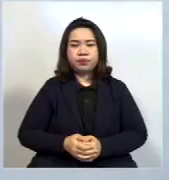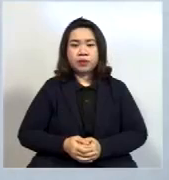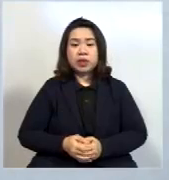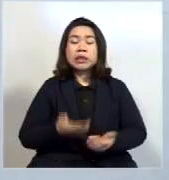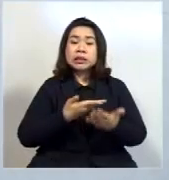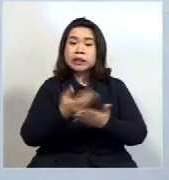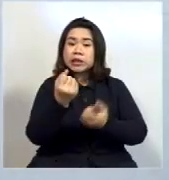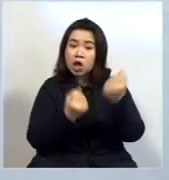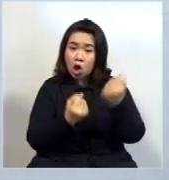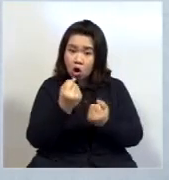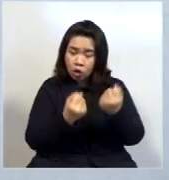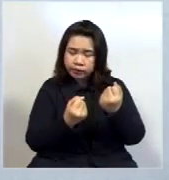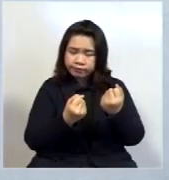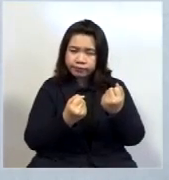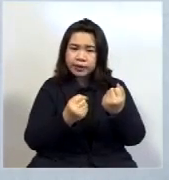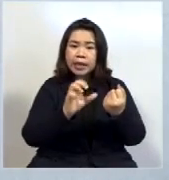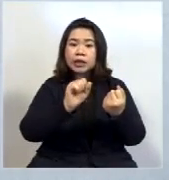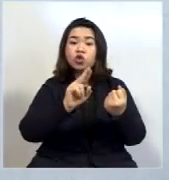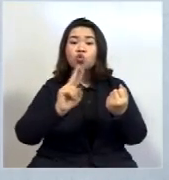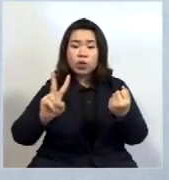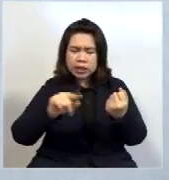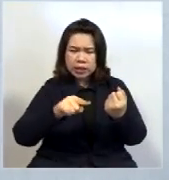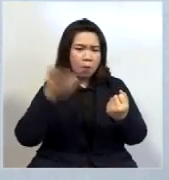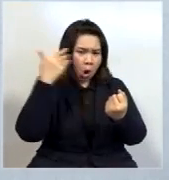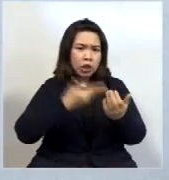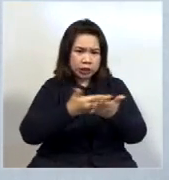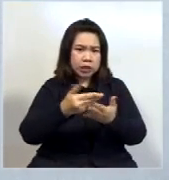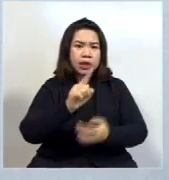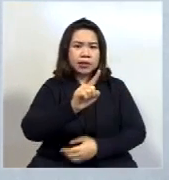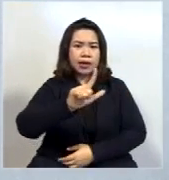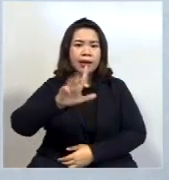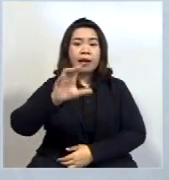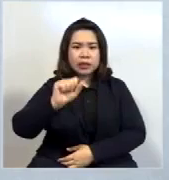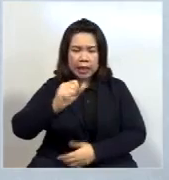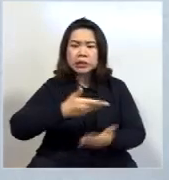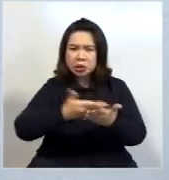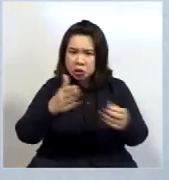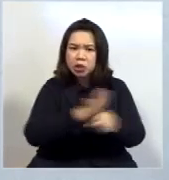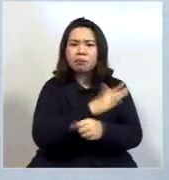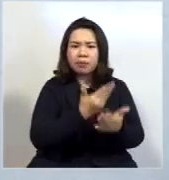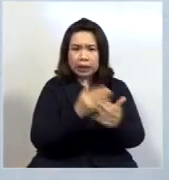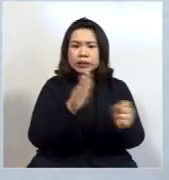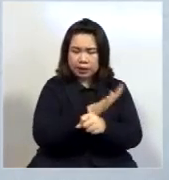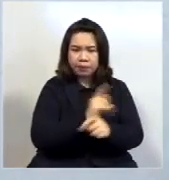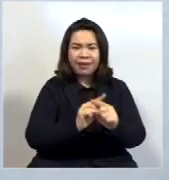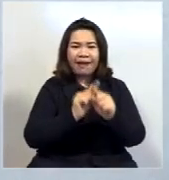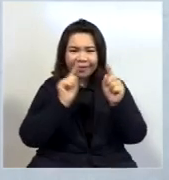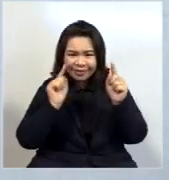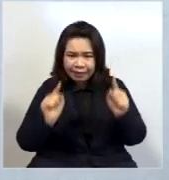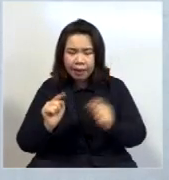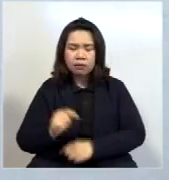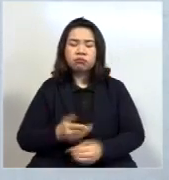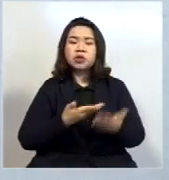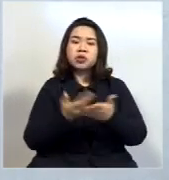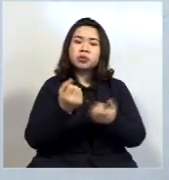ถ SUV Capriva ไปก่อนหน้านี้ซื้อราคาเต็มคือ 1.5 ล้านบาทแต่ปัญหาที่ตามมาอย่างที่คุณกลองแก้วบอก